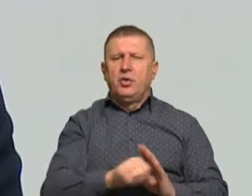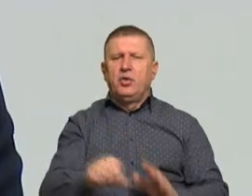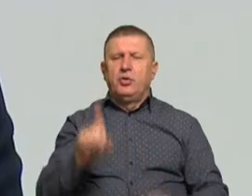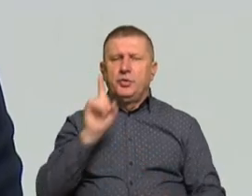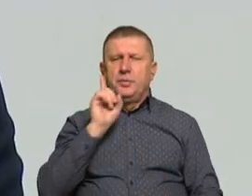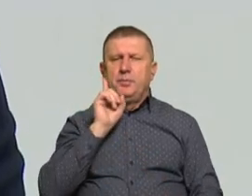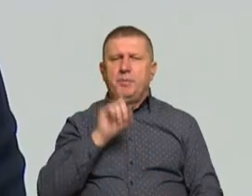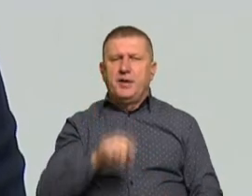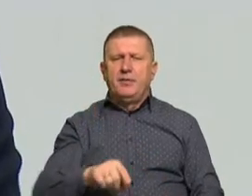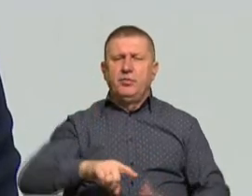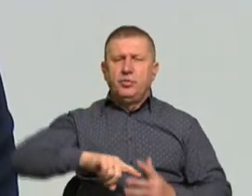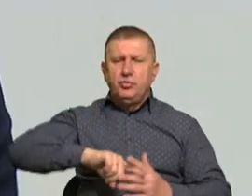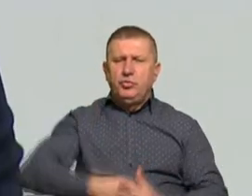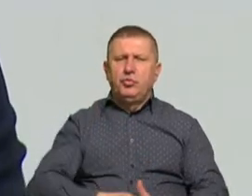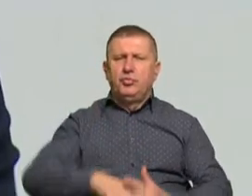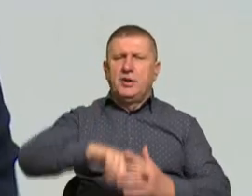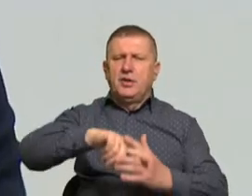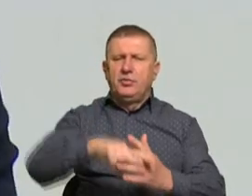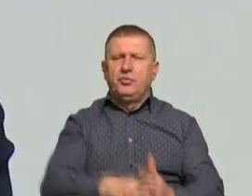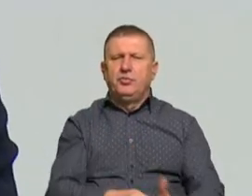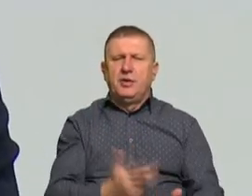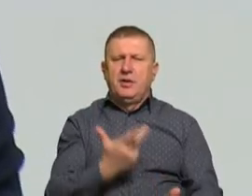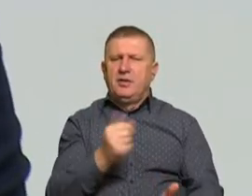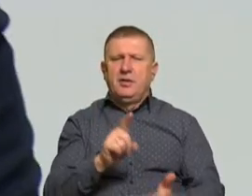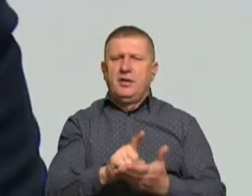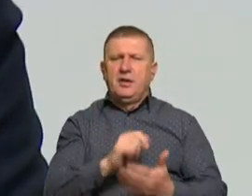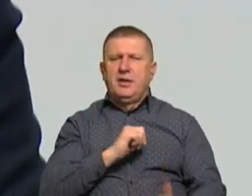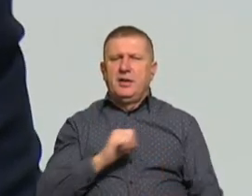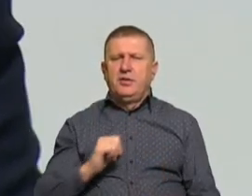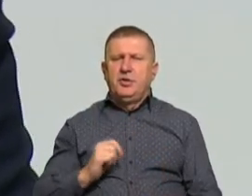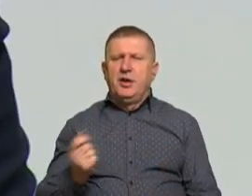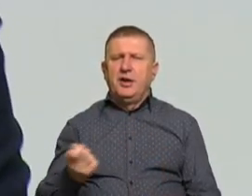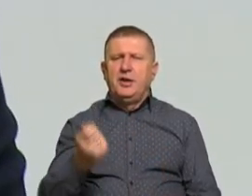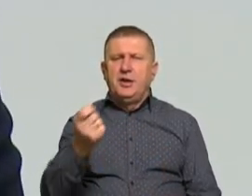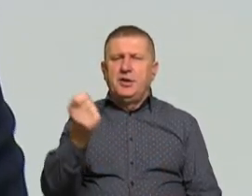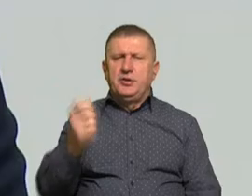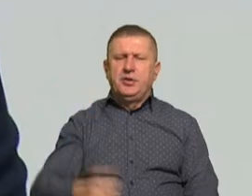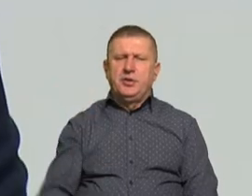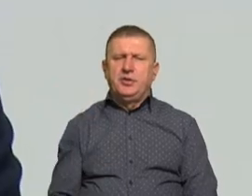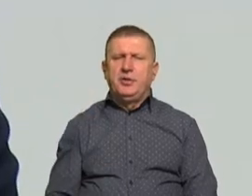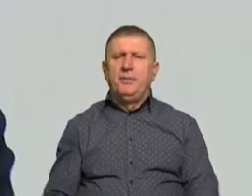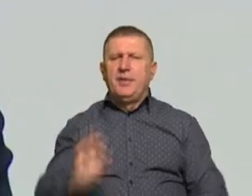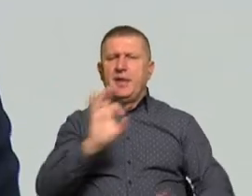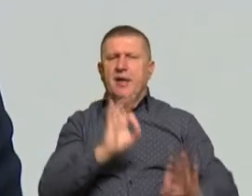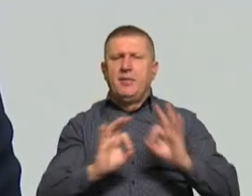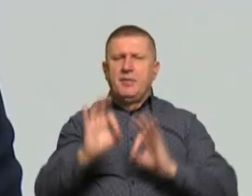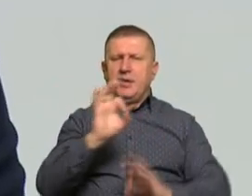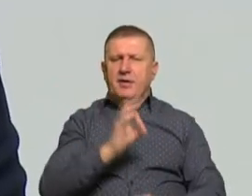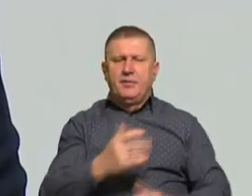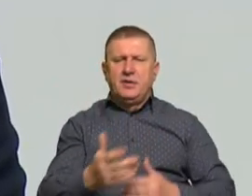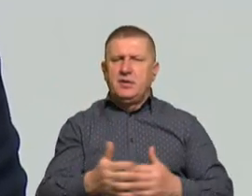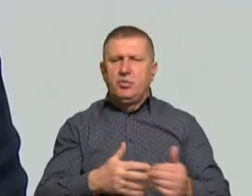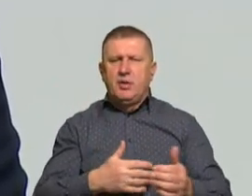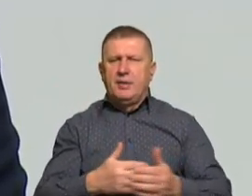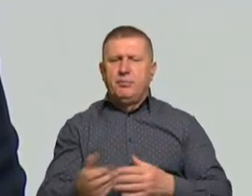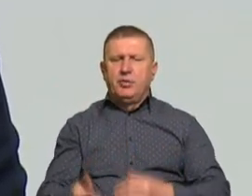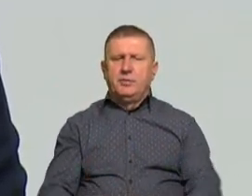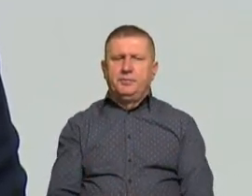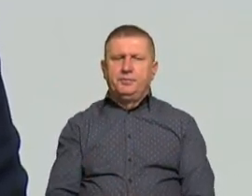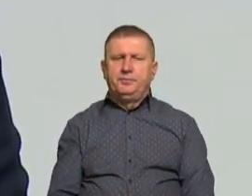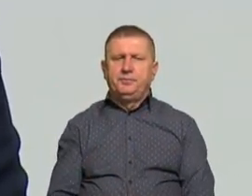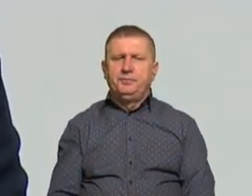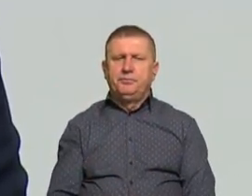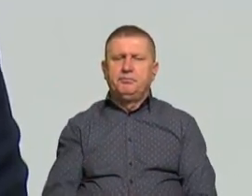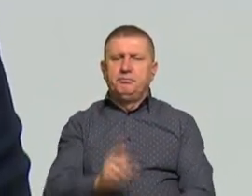zimie dziura na dziurze, jeździć się za bardzo po Bielsku nie da. Nikt tego nie naprawia, a jeśli jest to naprawiane, to jest w sposób